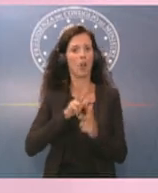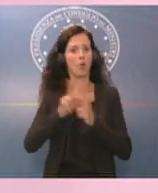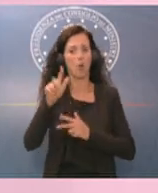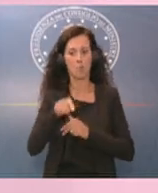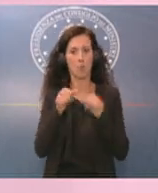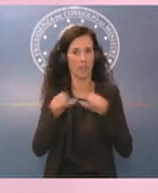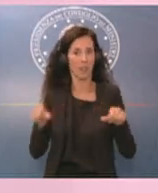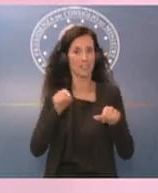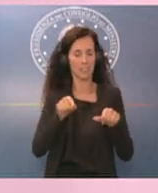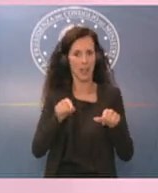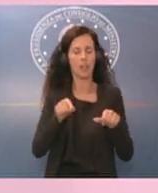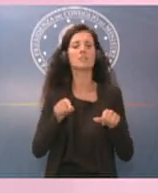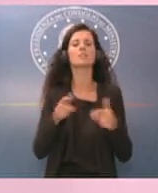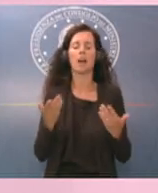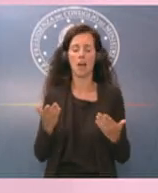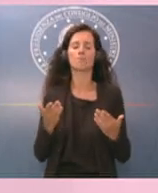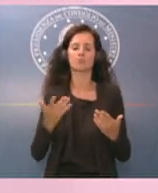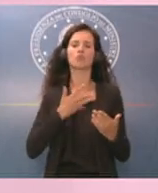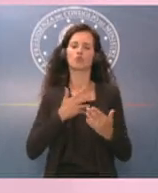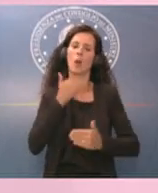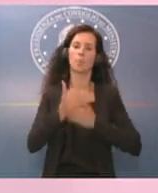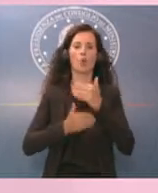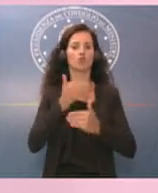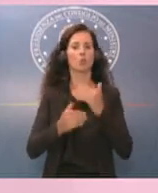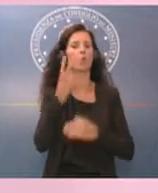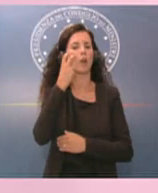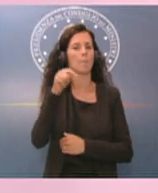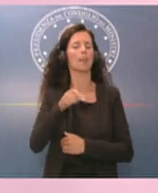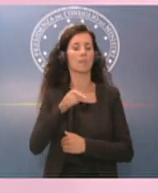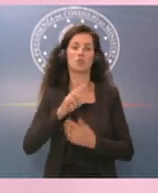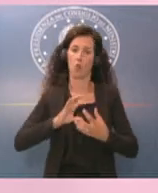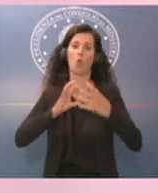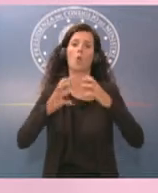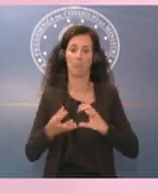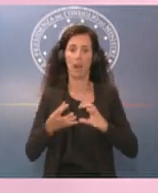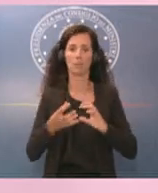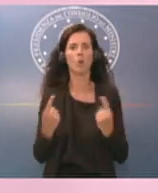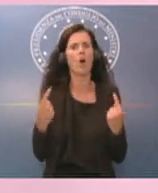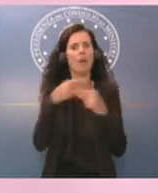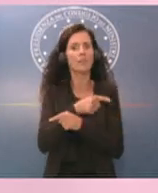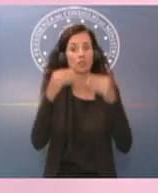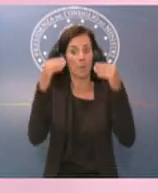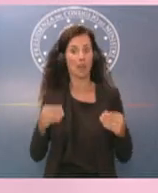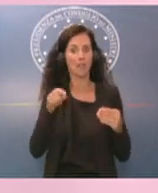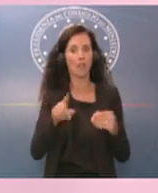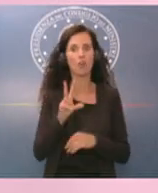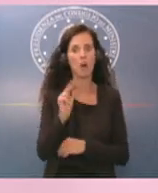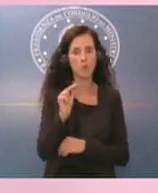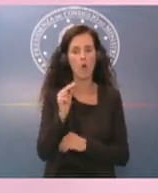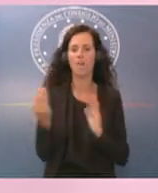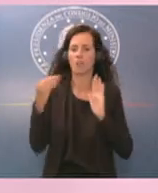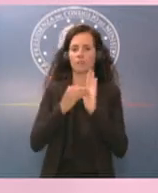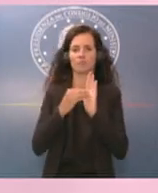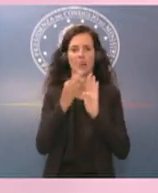di residenza, deve seguire una procedura complessa. Con questa nuova piattaforma, una volta inseriti i dati